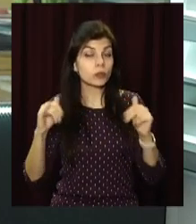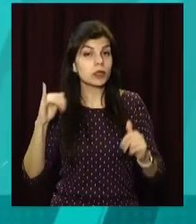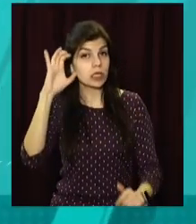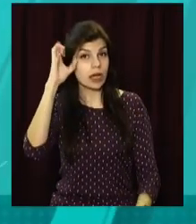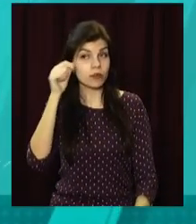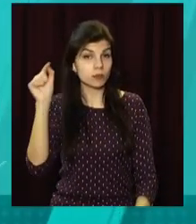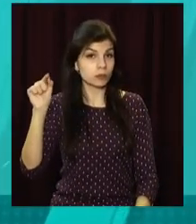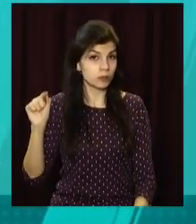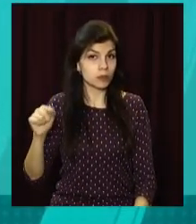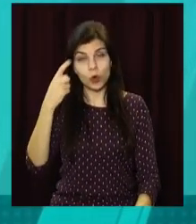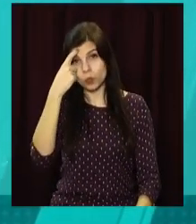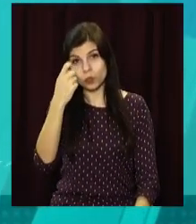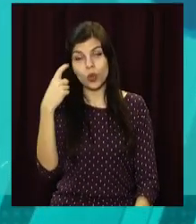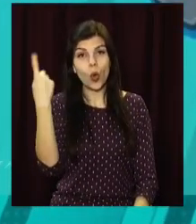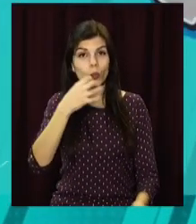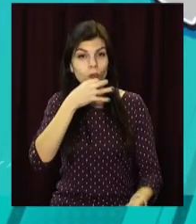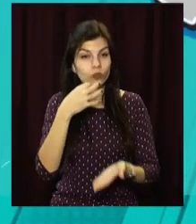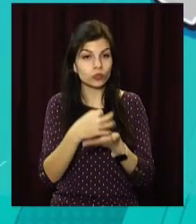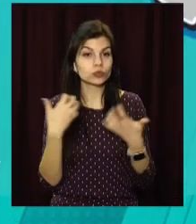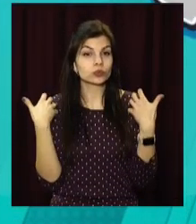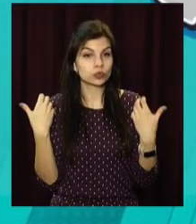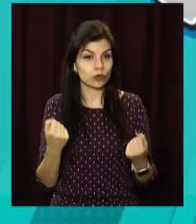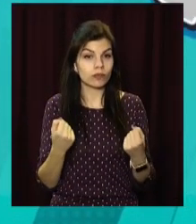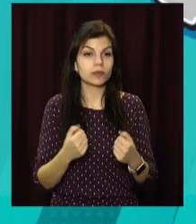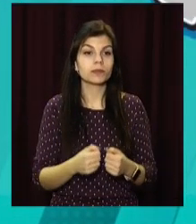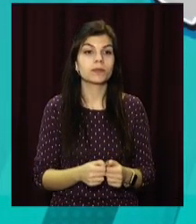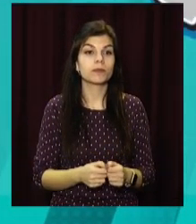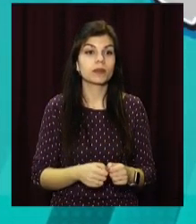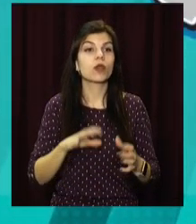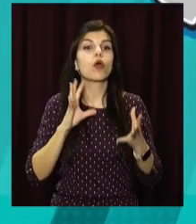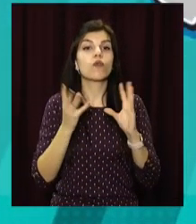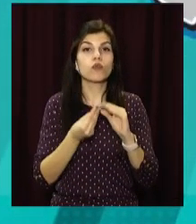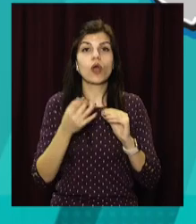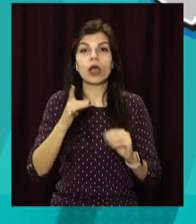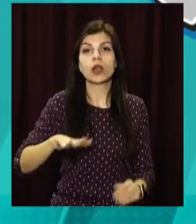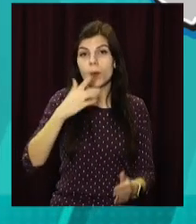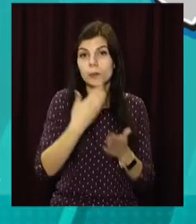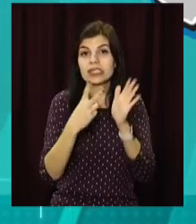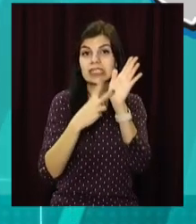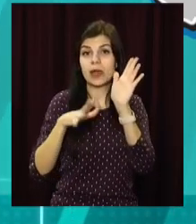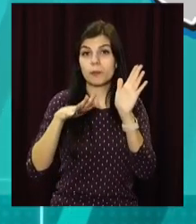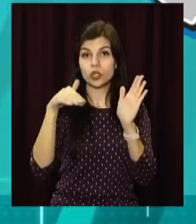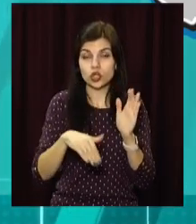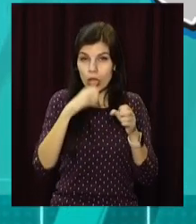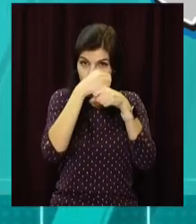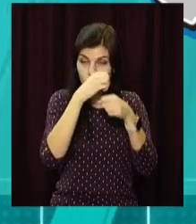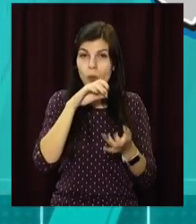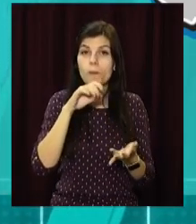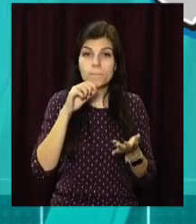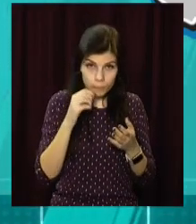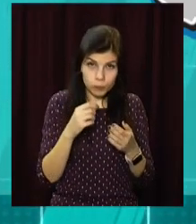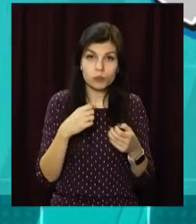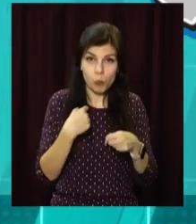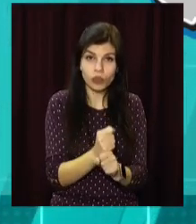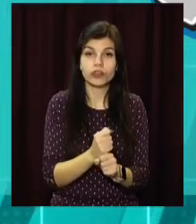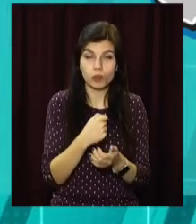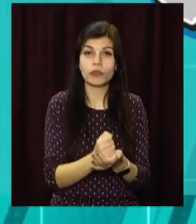Кривому Розі, повідомили в обласному департаменті охорони здоров'я. Загалом у регіоні понад 75 тисяч лабораторно підтверджених